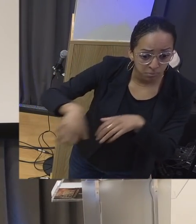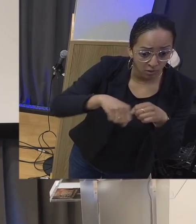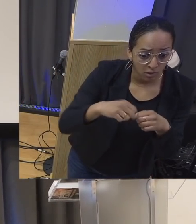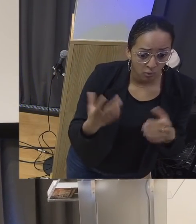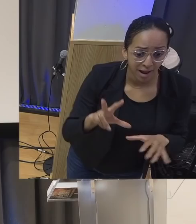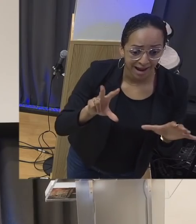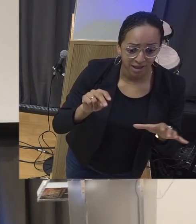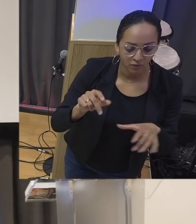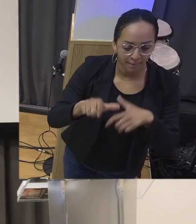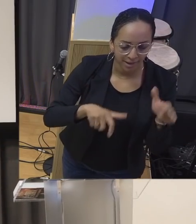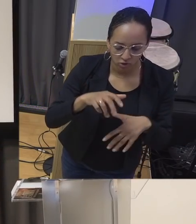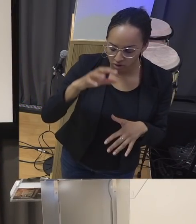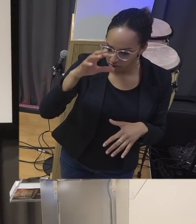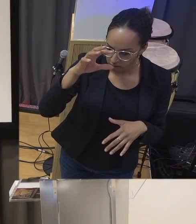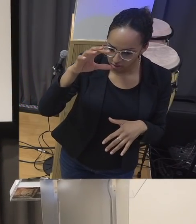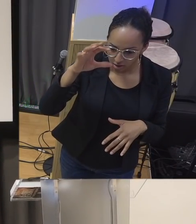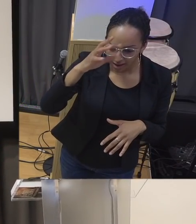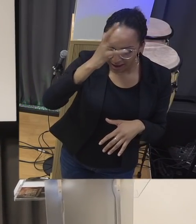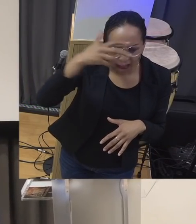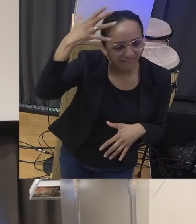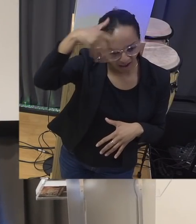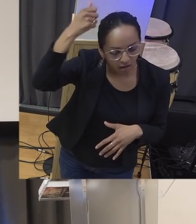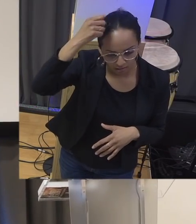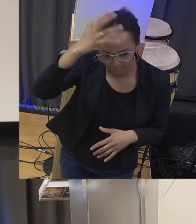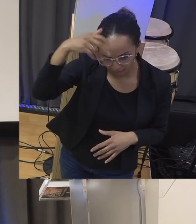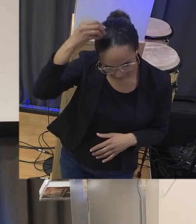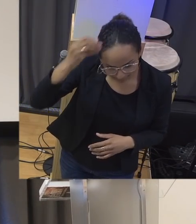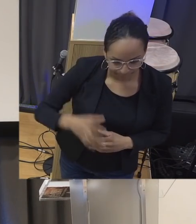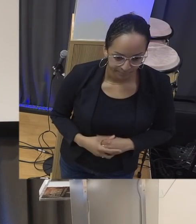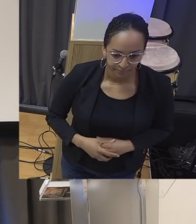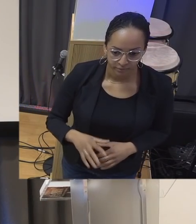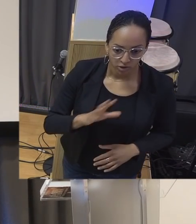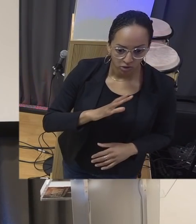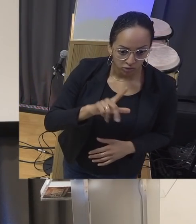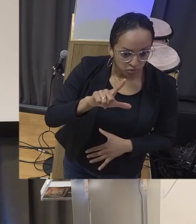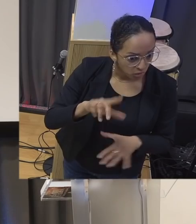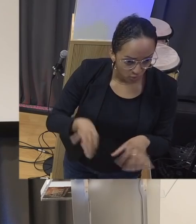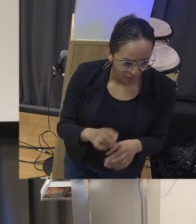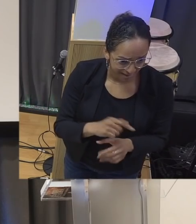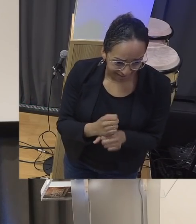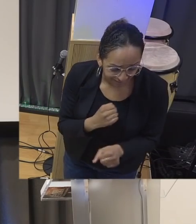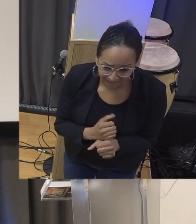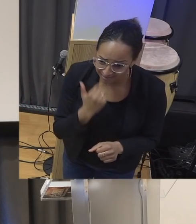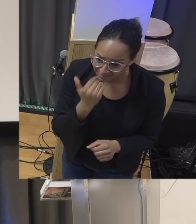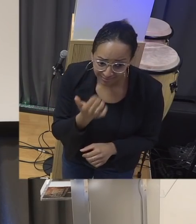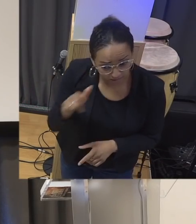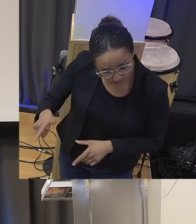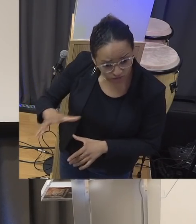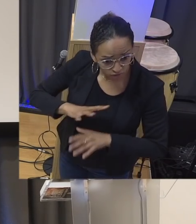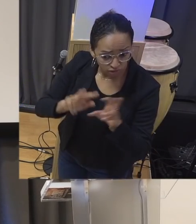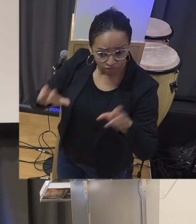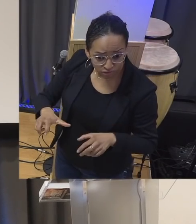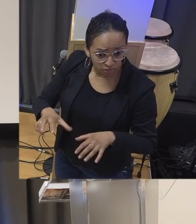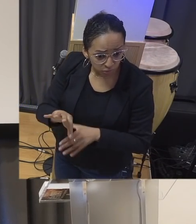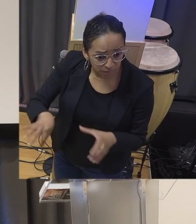On était à l'Alliance biblique, pas très loin d'ici. Et parmi les Afghans, il y en a 2 qui ne trouvaient pas de travail, mais c'était des cuisiniers. Donc, Fatima,